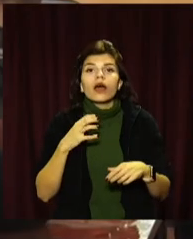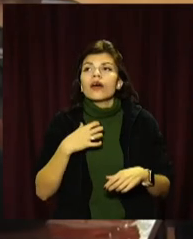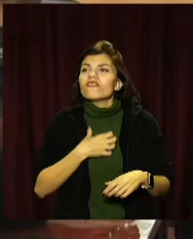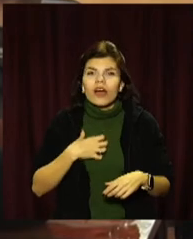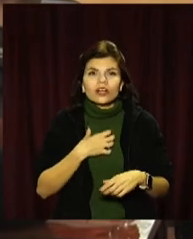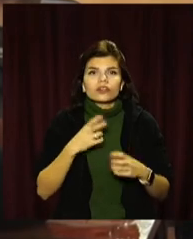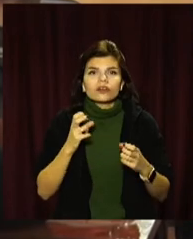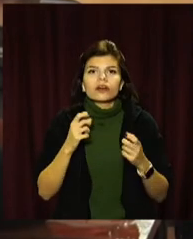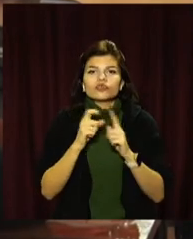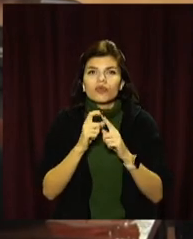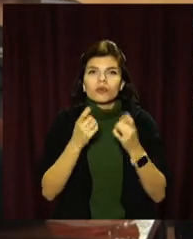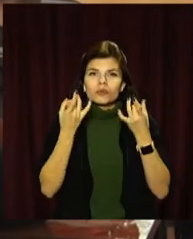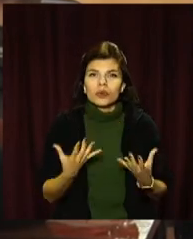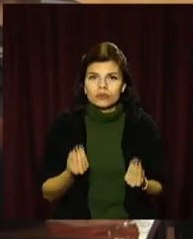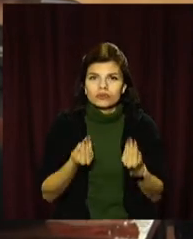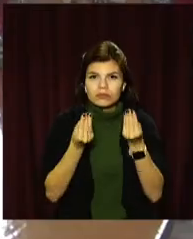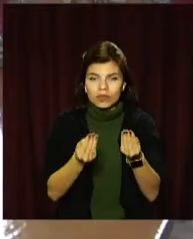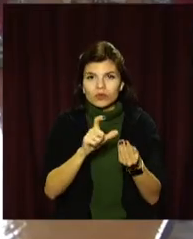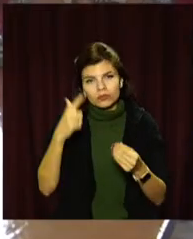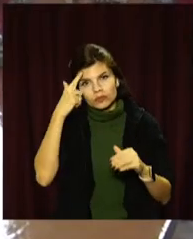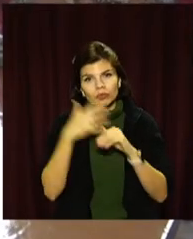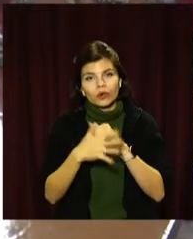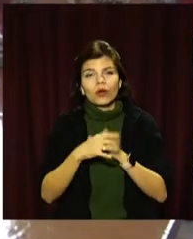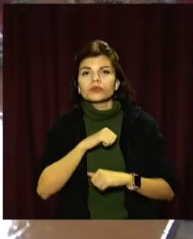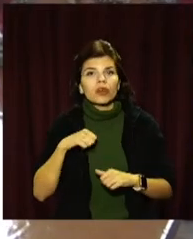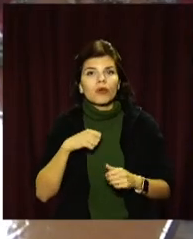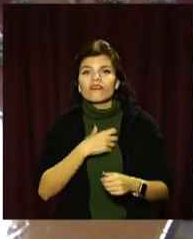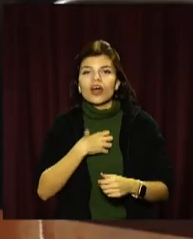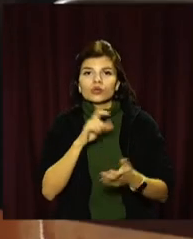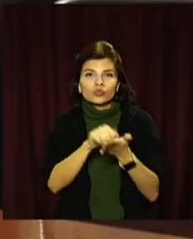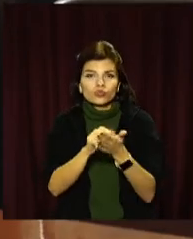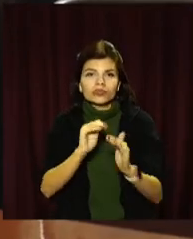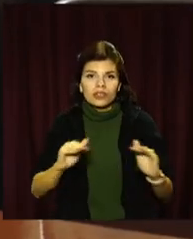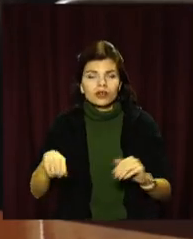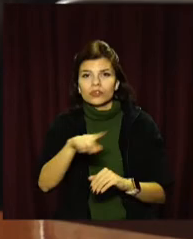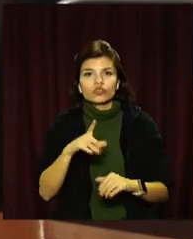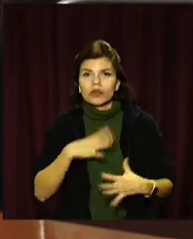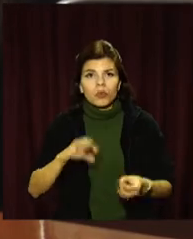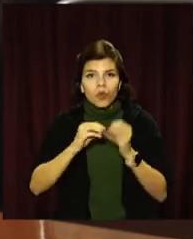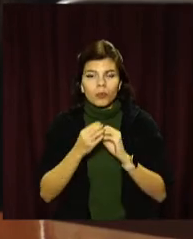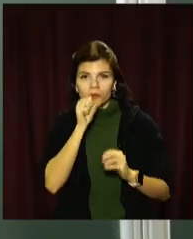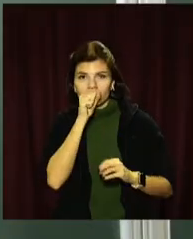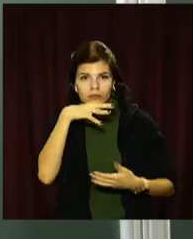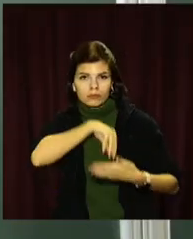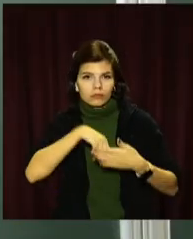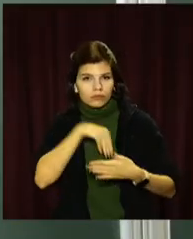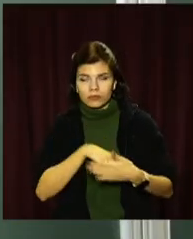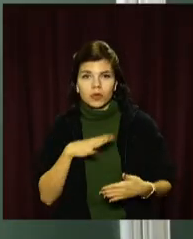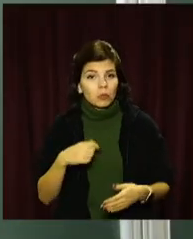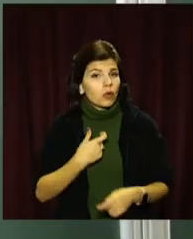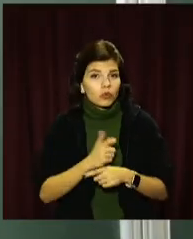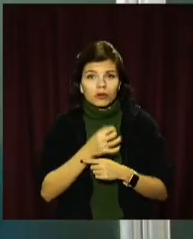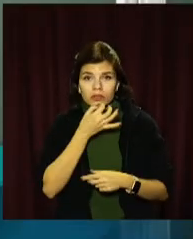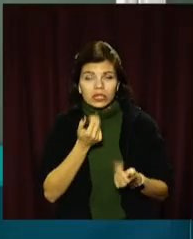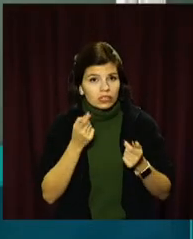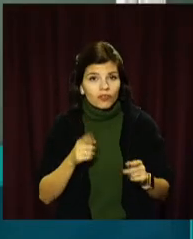на доступній дітям мові. Простими словами, бо найголовніше – достукатися до дітей, аби вони не замовчували проблеми. Мені подобається, що